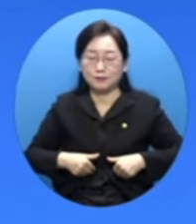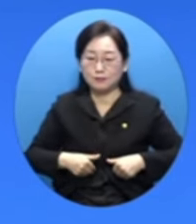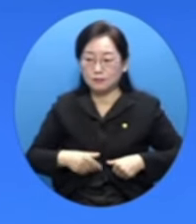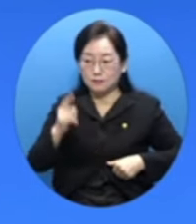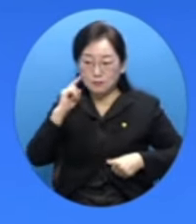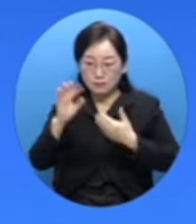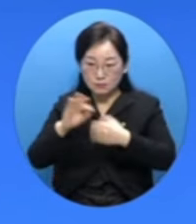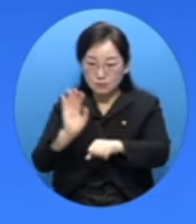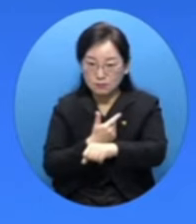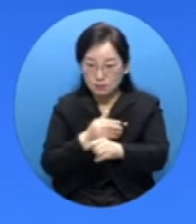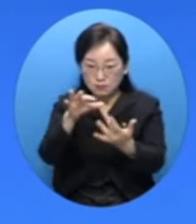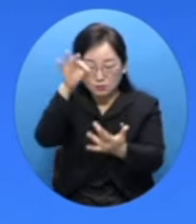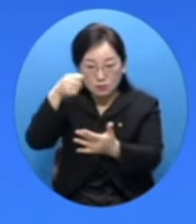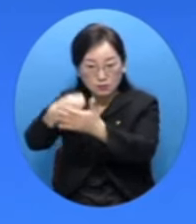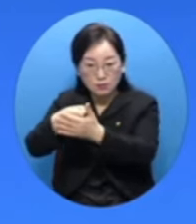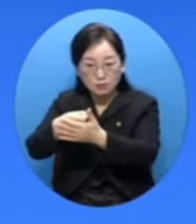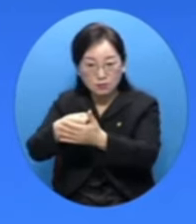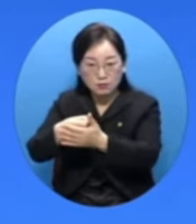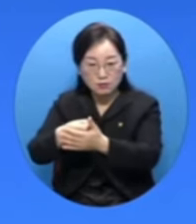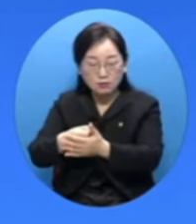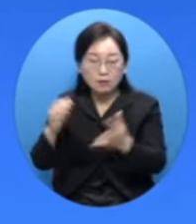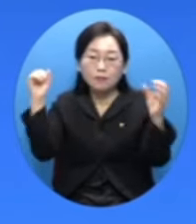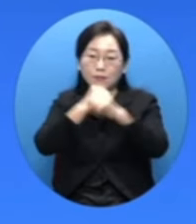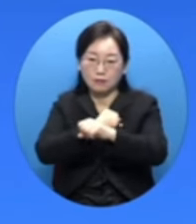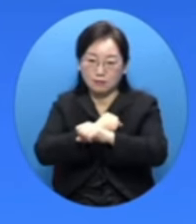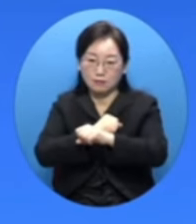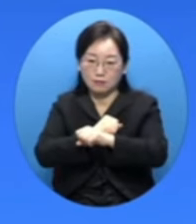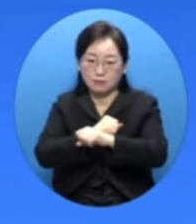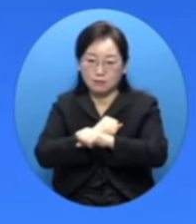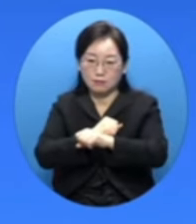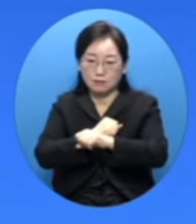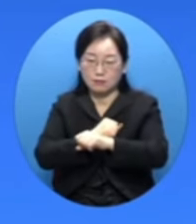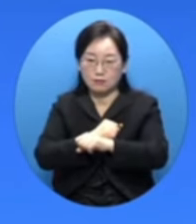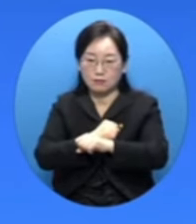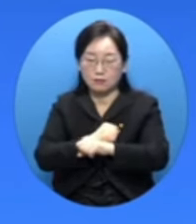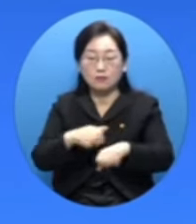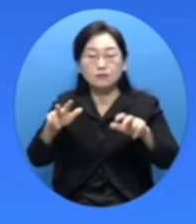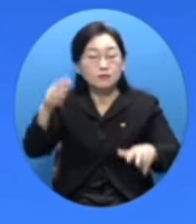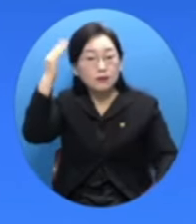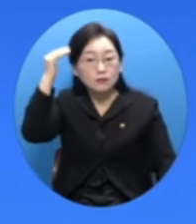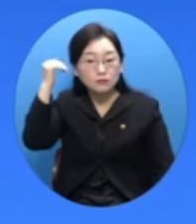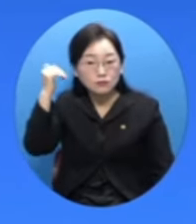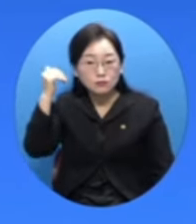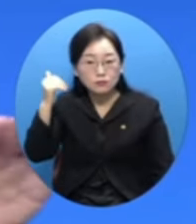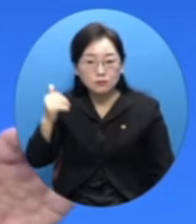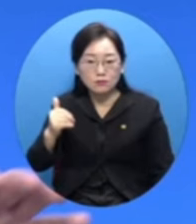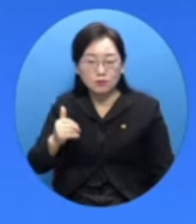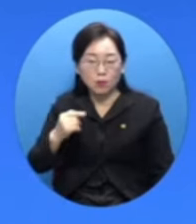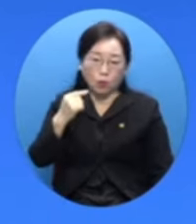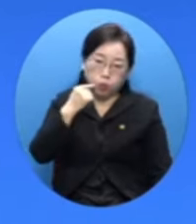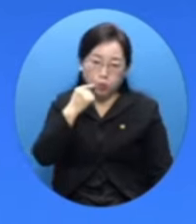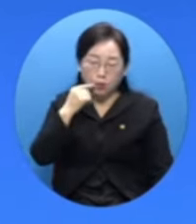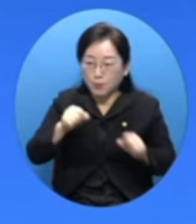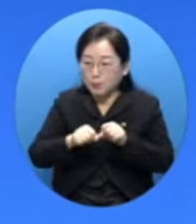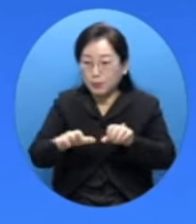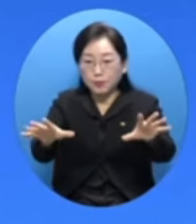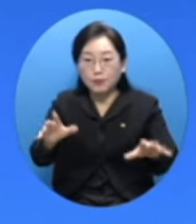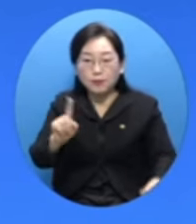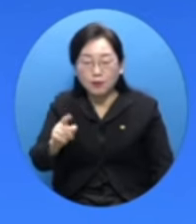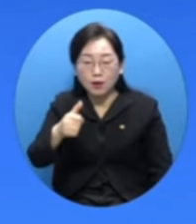잘못된 선택과 결정이 우리를 파멸로 이끌 수가 있습니다. 지금 한국에 독버섯으로 퍼져나가는